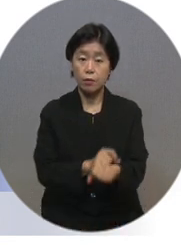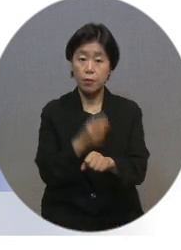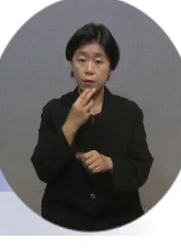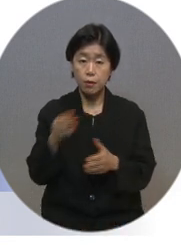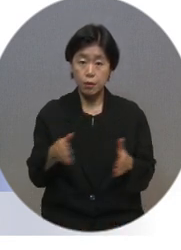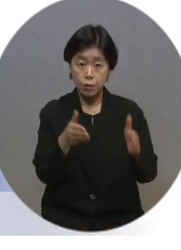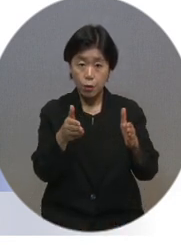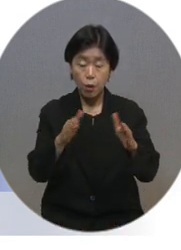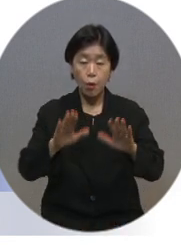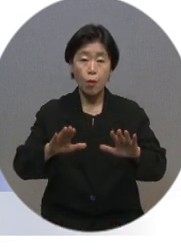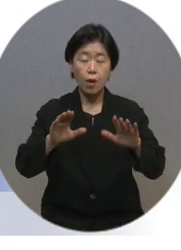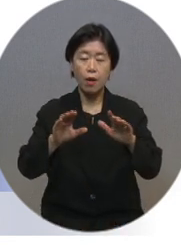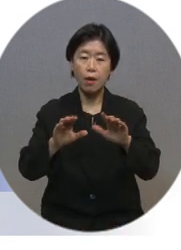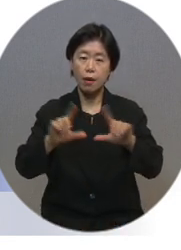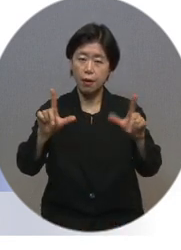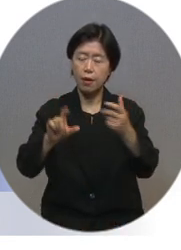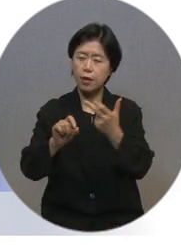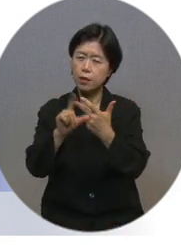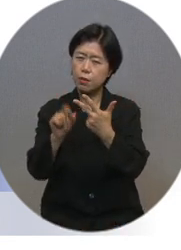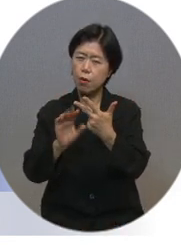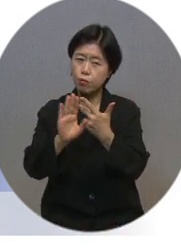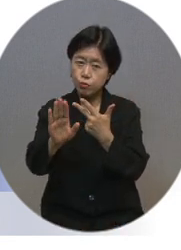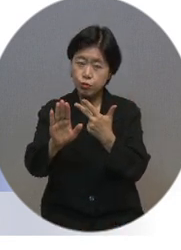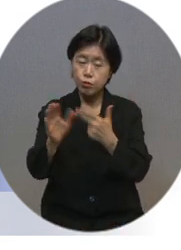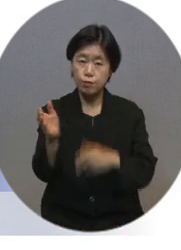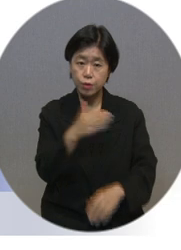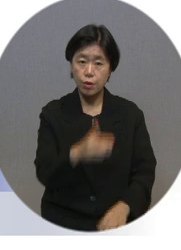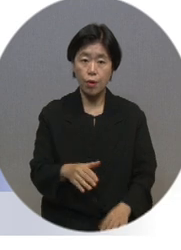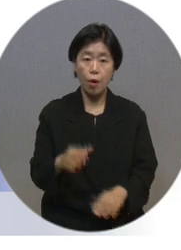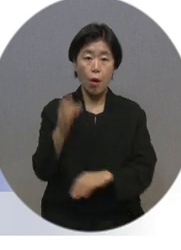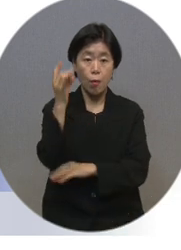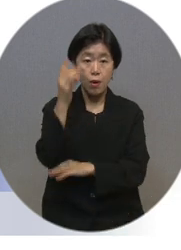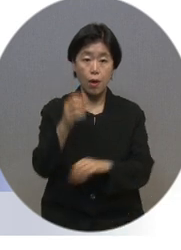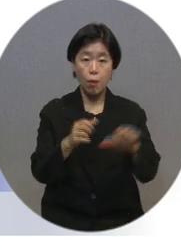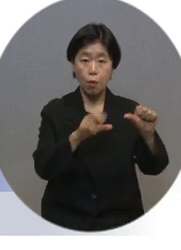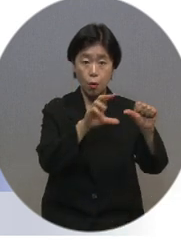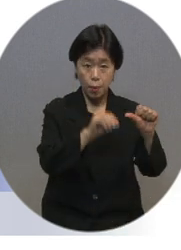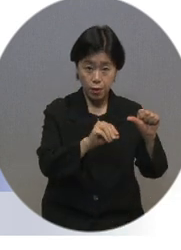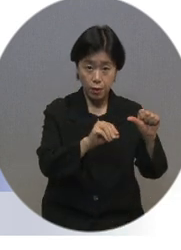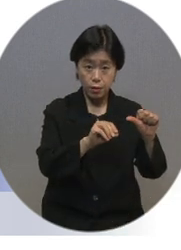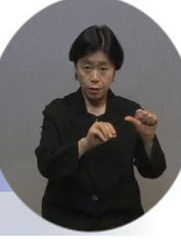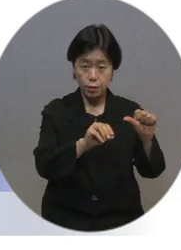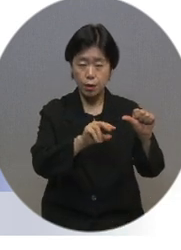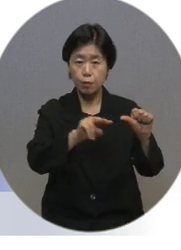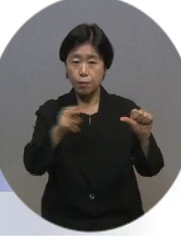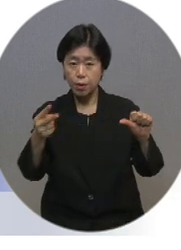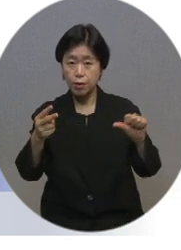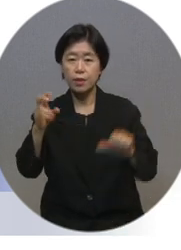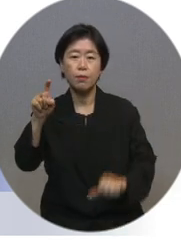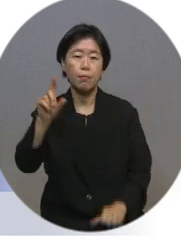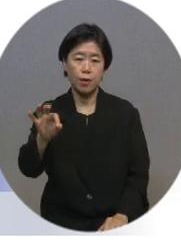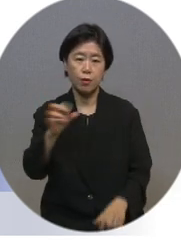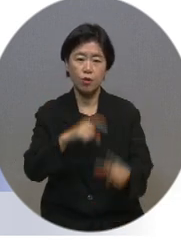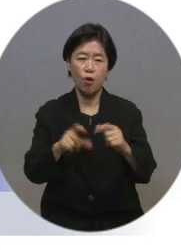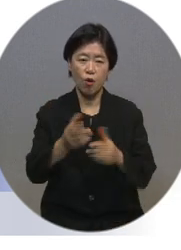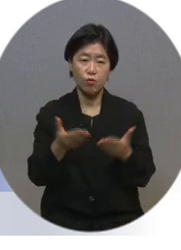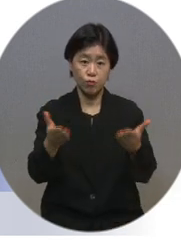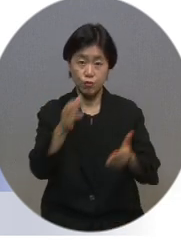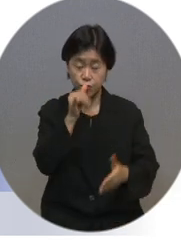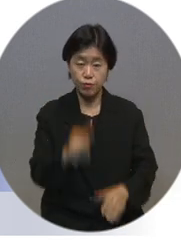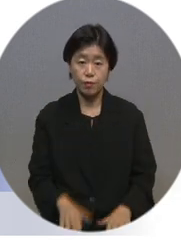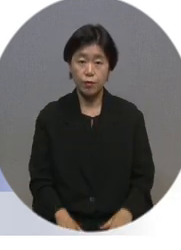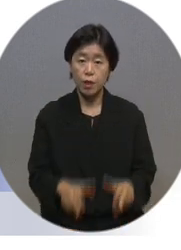올해 하반기부터 장애인 기회 소득을 기존 5만 원에서 10만원으로 인상을 추진합니다 다만